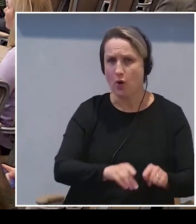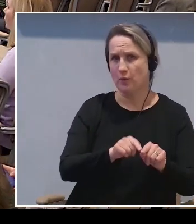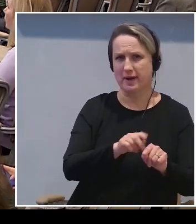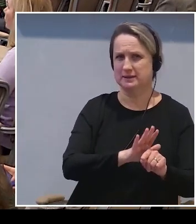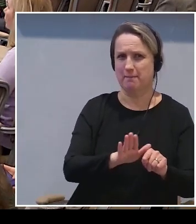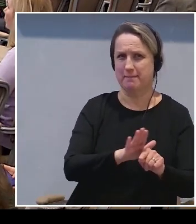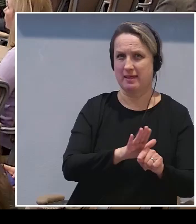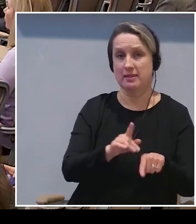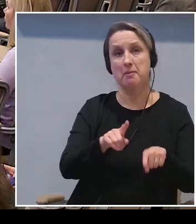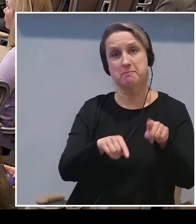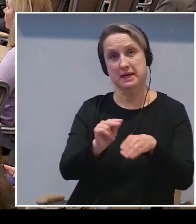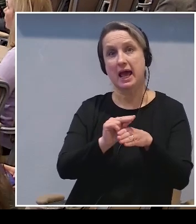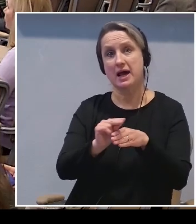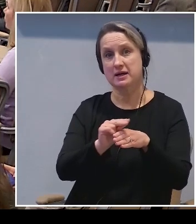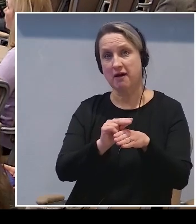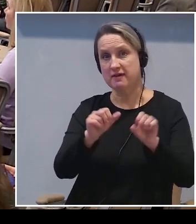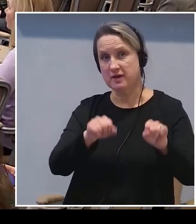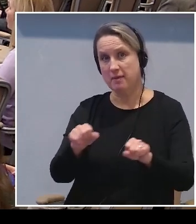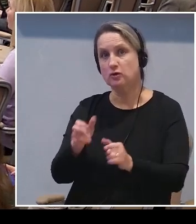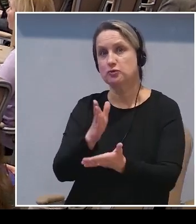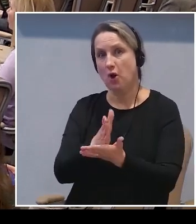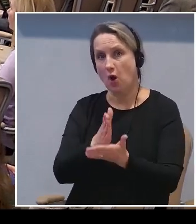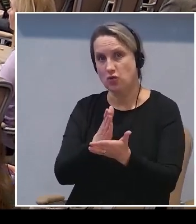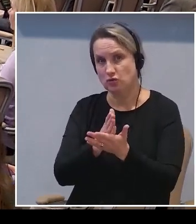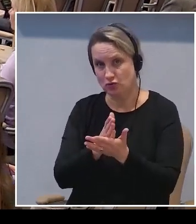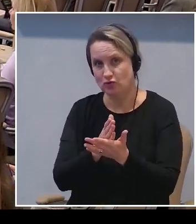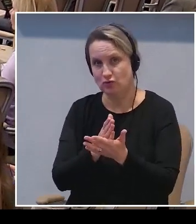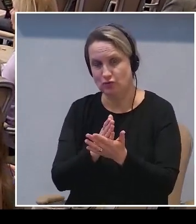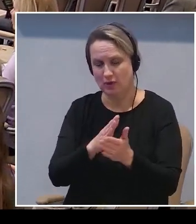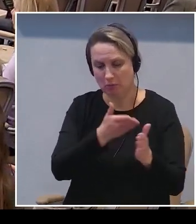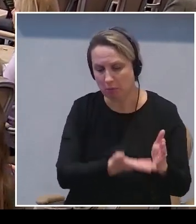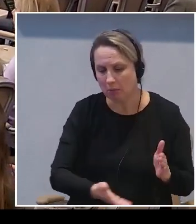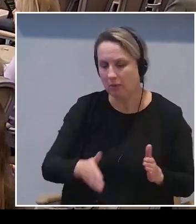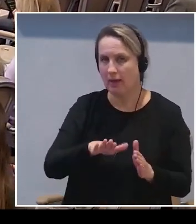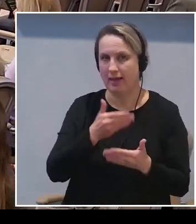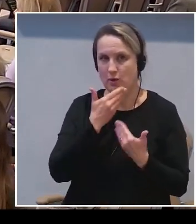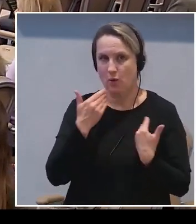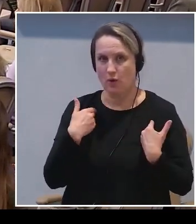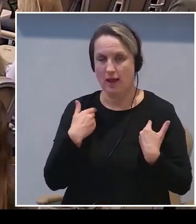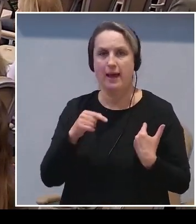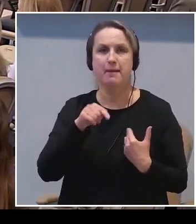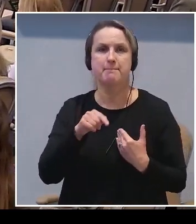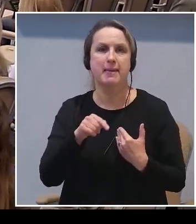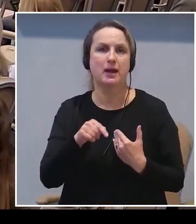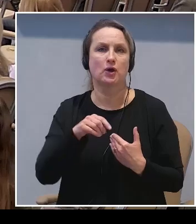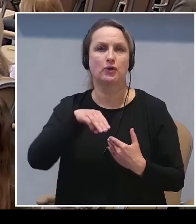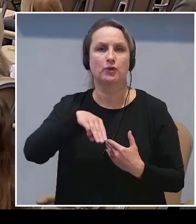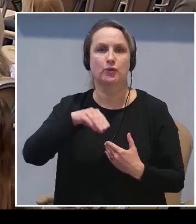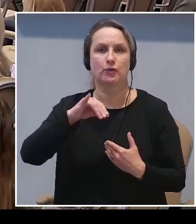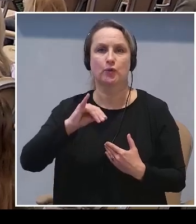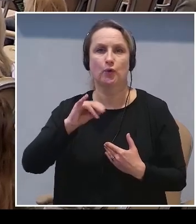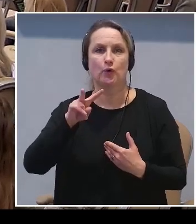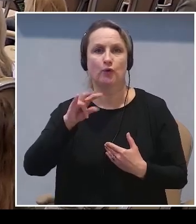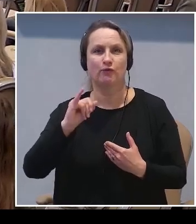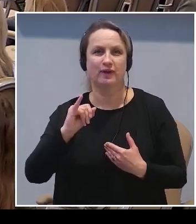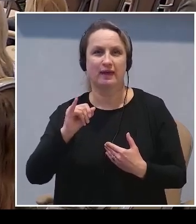mõningaid raviviise juba on. for immune deficiency, Meil on metabolic disease and rare tüviraku hematology disease. And we siirdamine want to climb